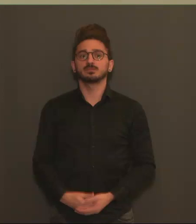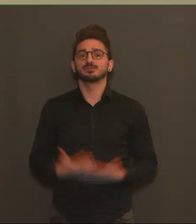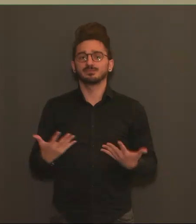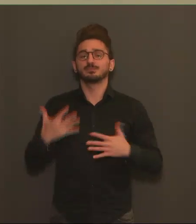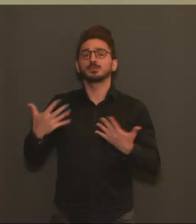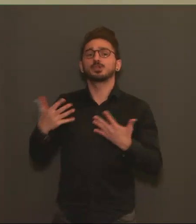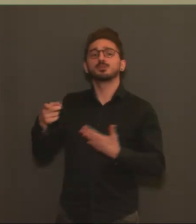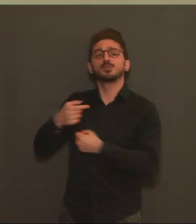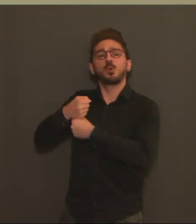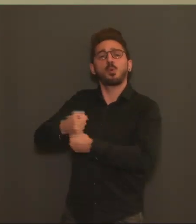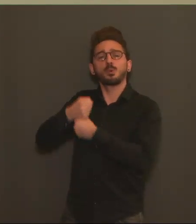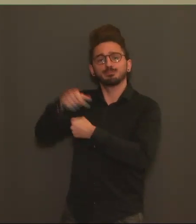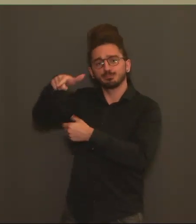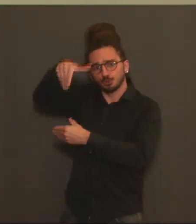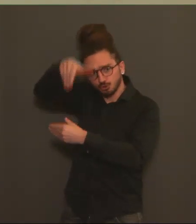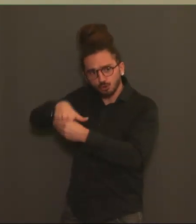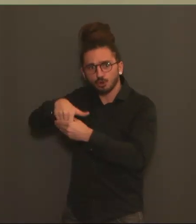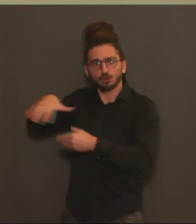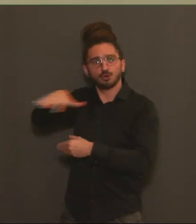plus d'un nouveau cas par jour,